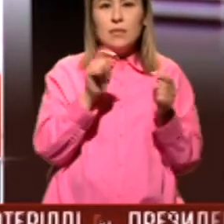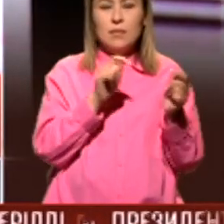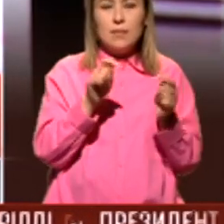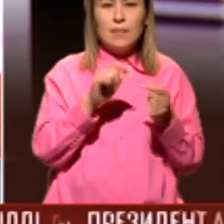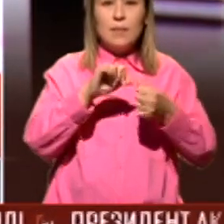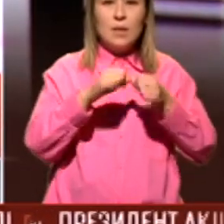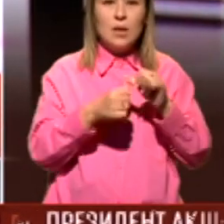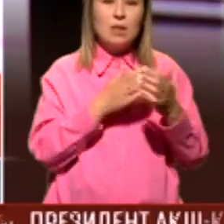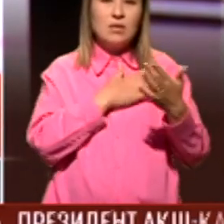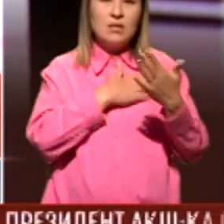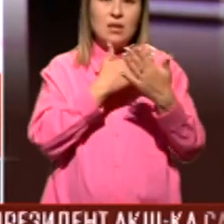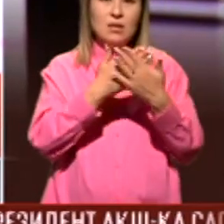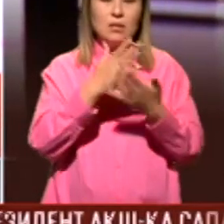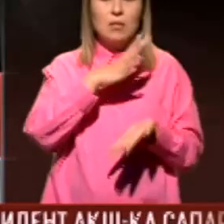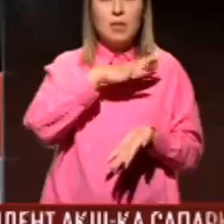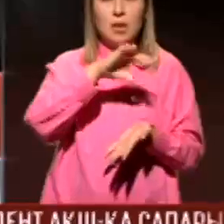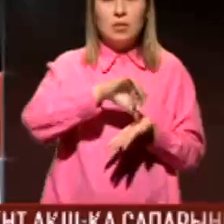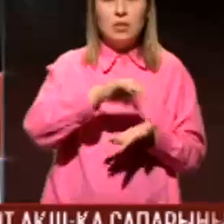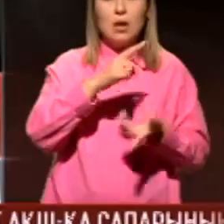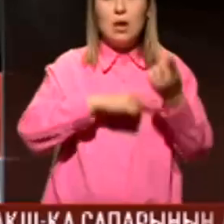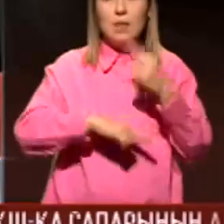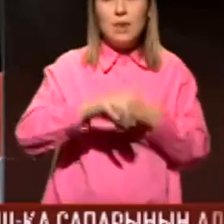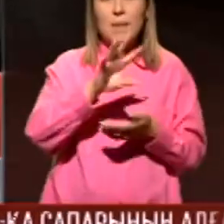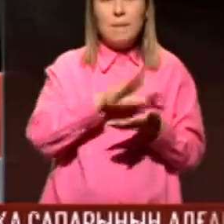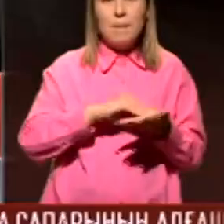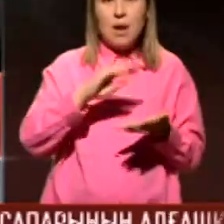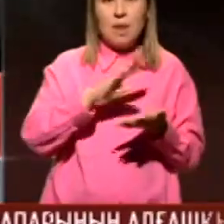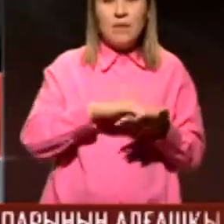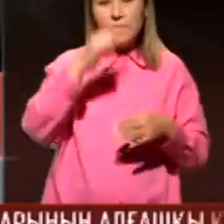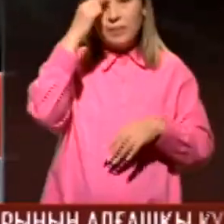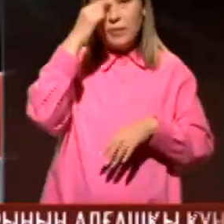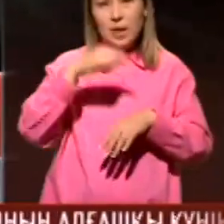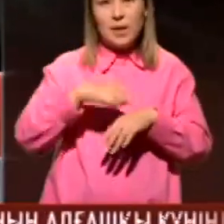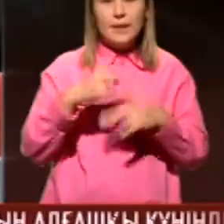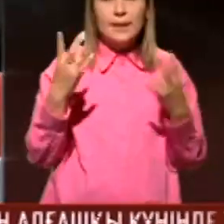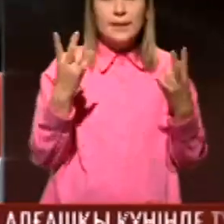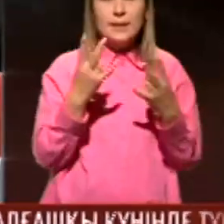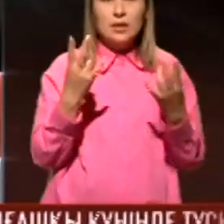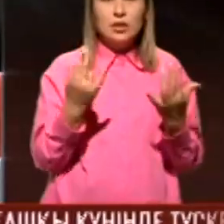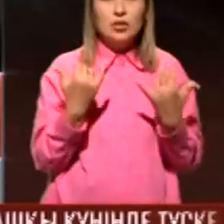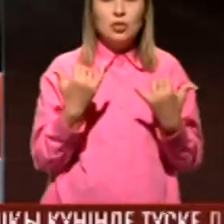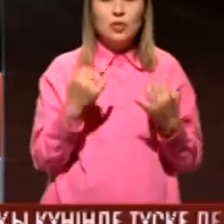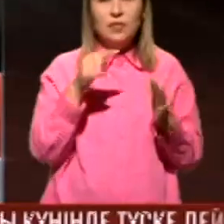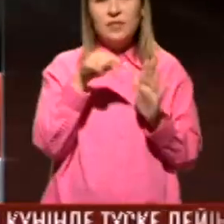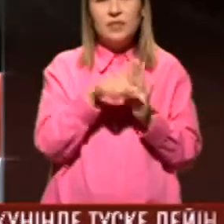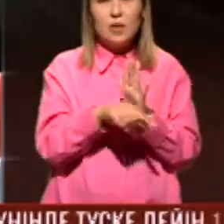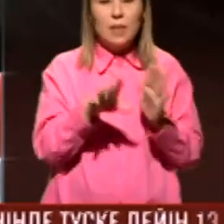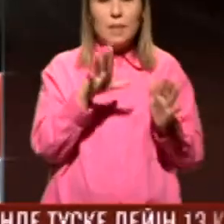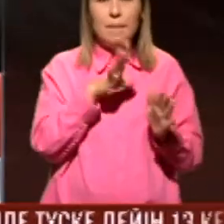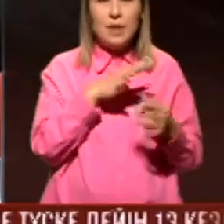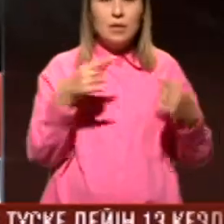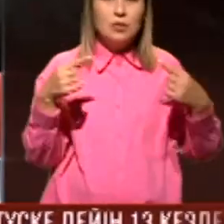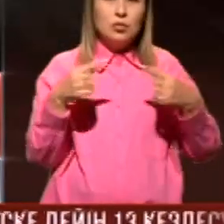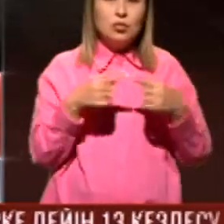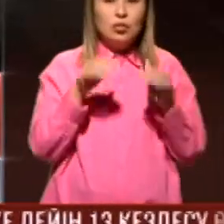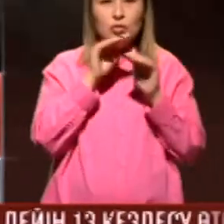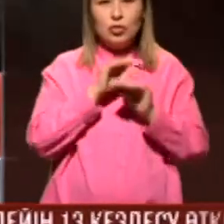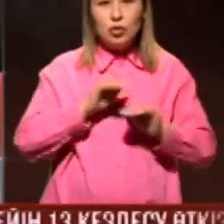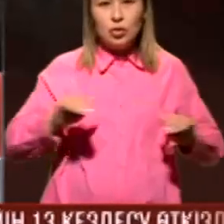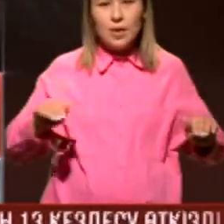тұрақты 5 мүшесіне осыны қайта-қайта есіне салып мойындатып отыр. Сол бәлкім соның арасынан белгілі мөлшерде өзіміздегі